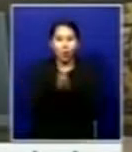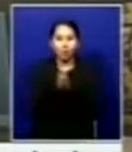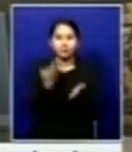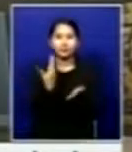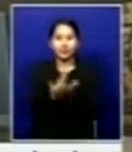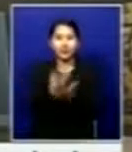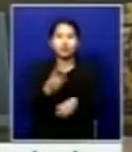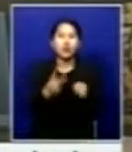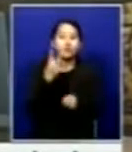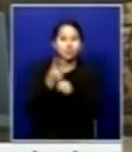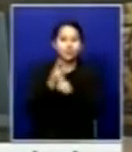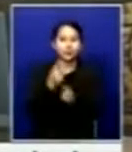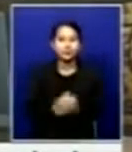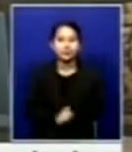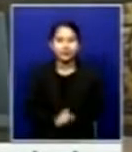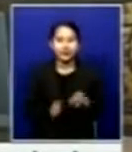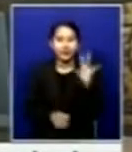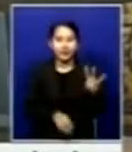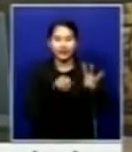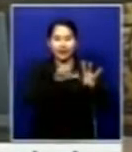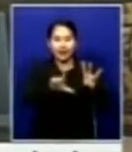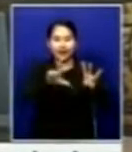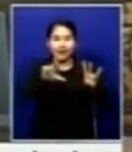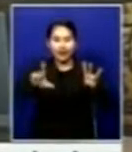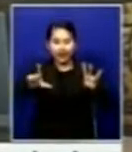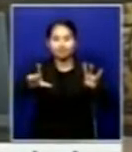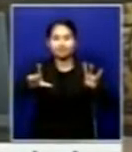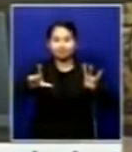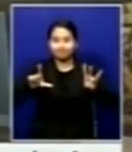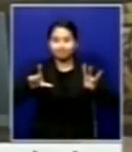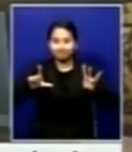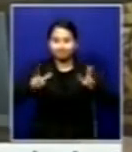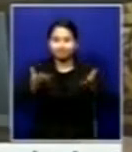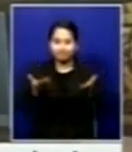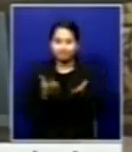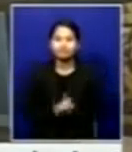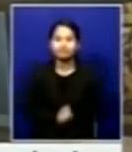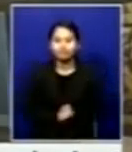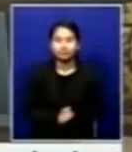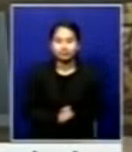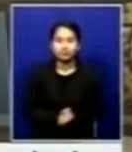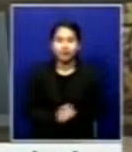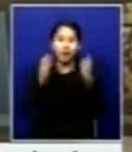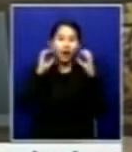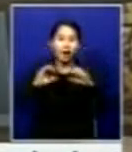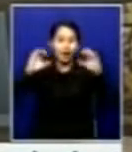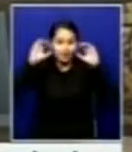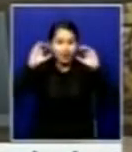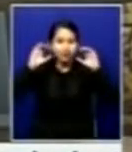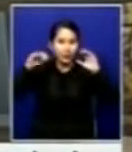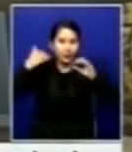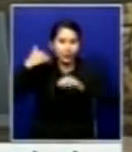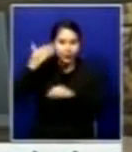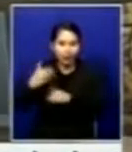2ปีก่อนก็ได้ครับ7ล้านล้านเยอะที่สุดตั้งแต่มีรัฐบาลมานี่คือชุบ